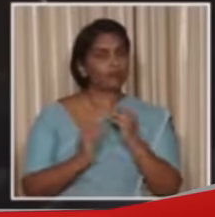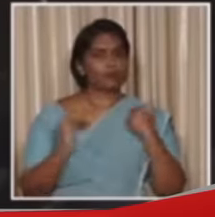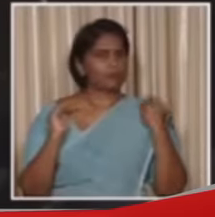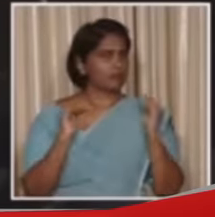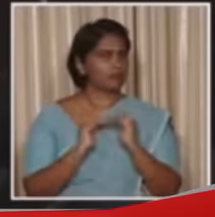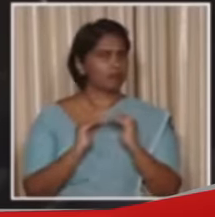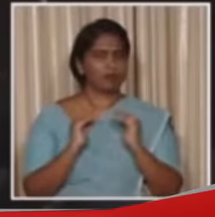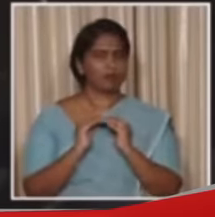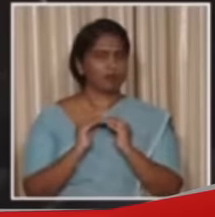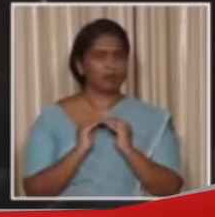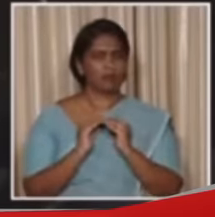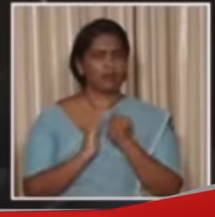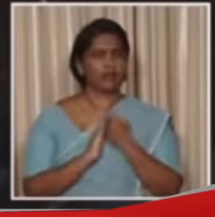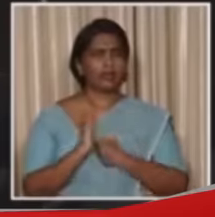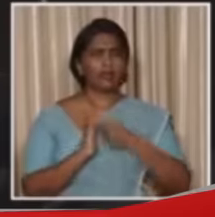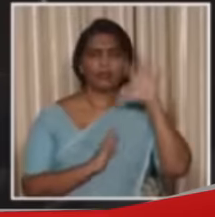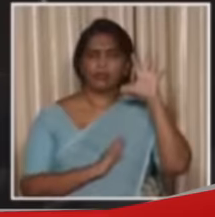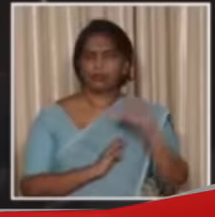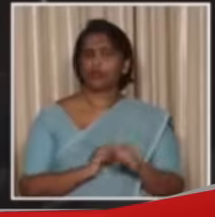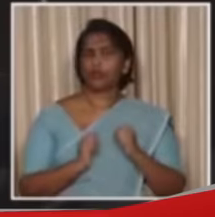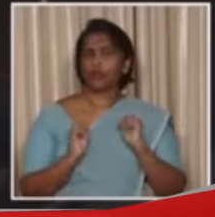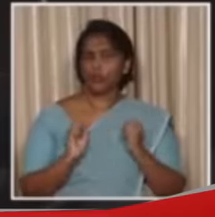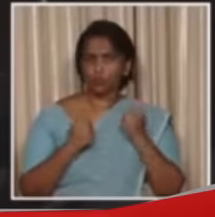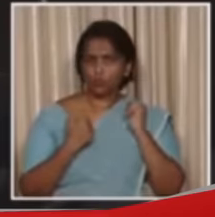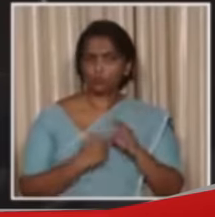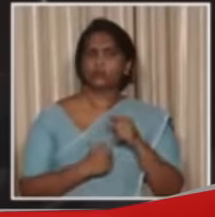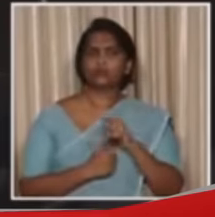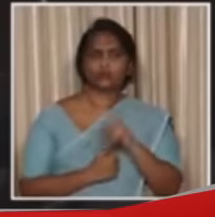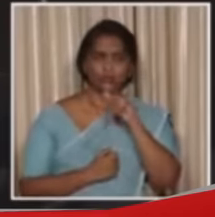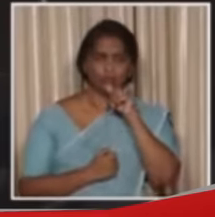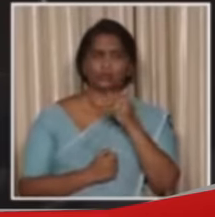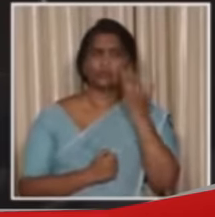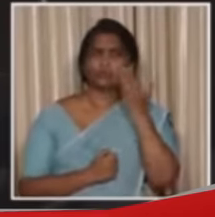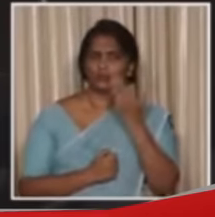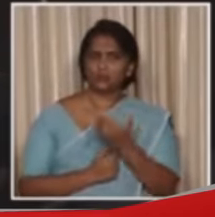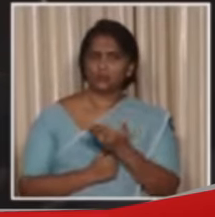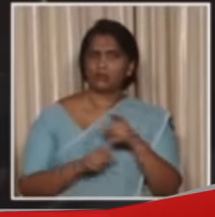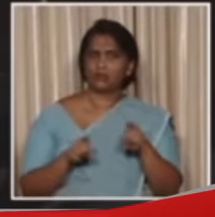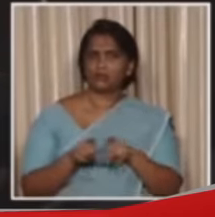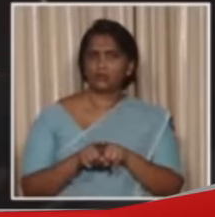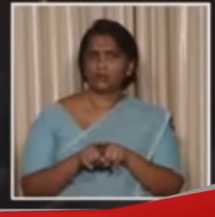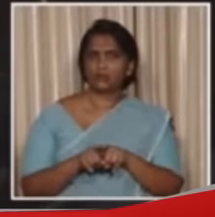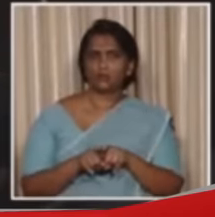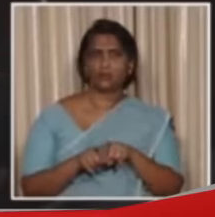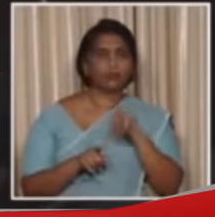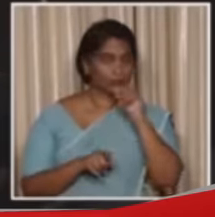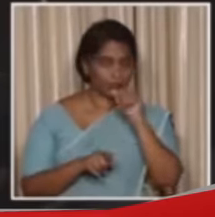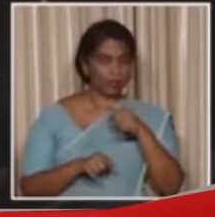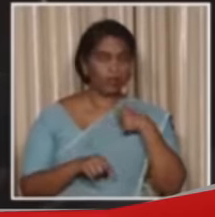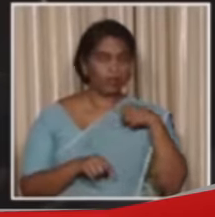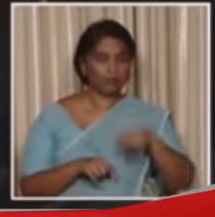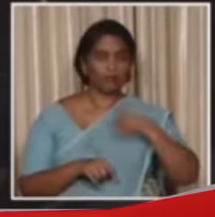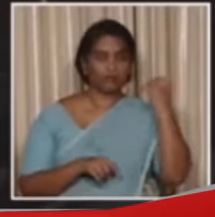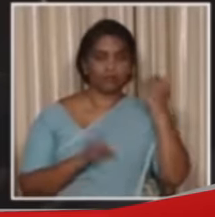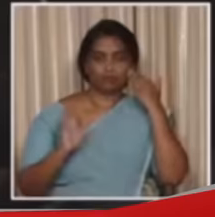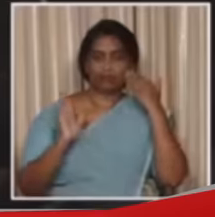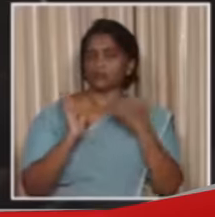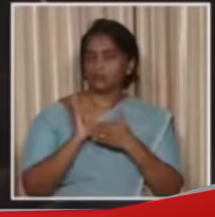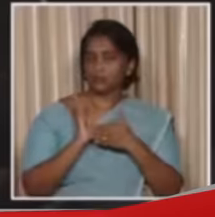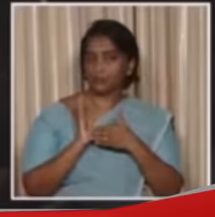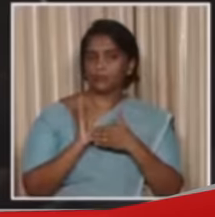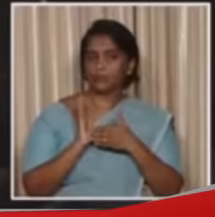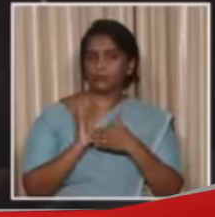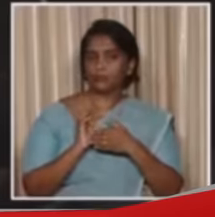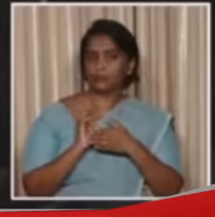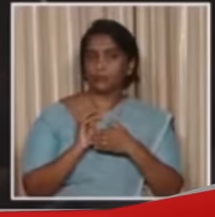පටහැනි නීති ගේන්න උත්සාහ කරන බව ඉතාමත්ම පැහැදිලි. ඉතින් ඒක නෙවෙයි ඇත්ත වශයෙන්ම මට අද කතා කරන්නත් ඕන උනේ